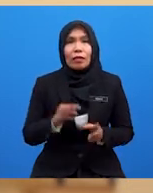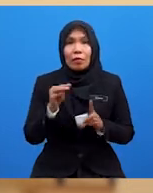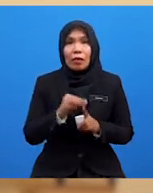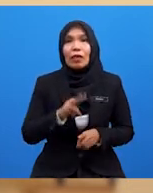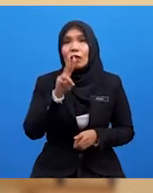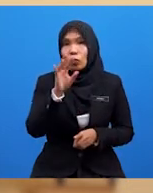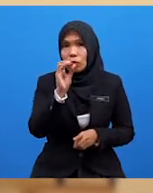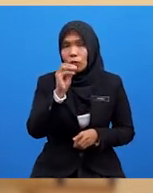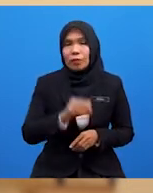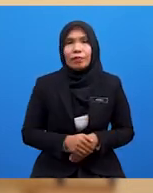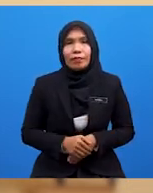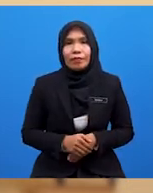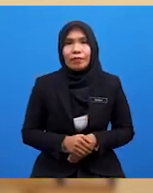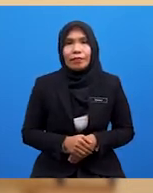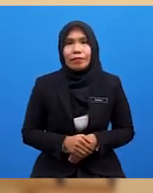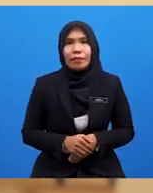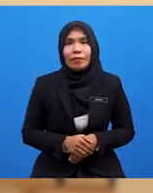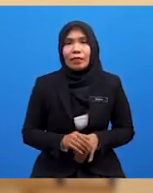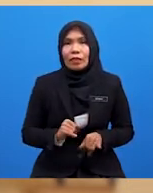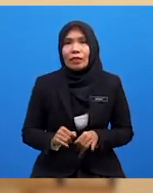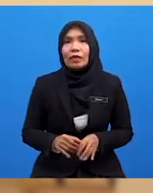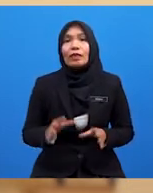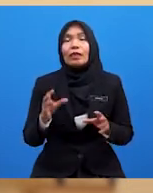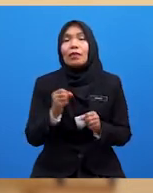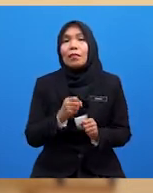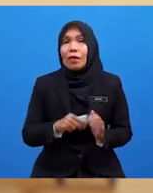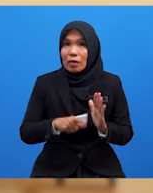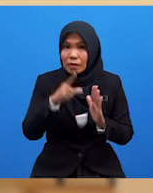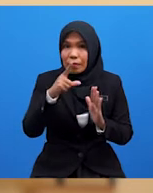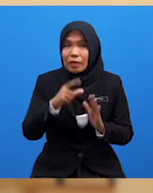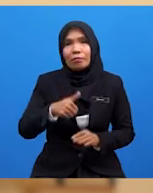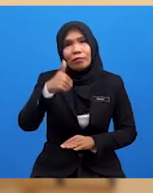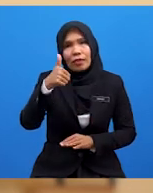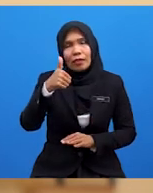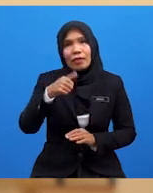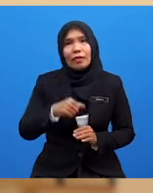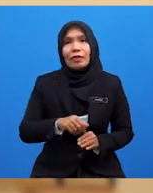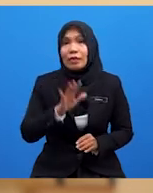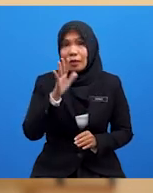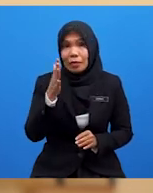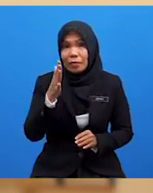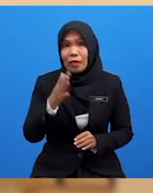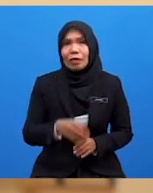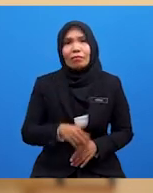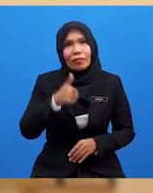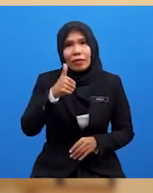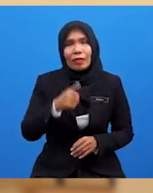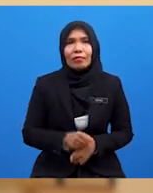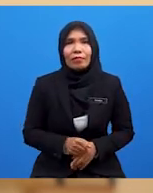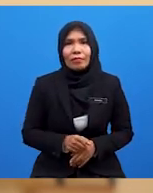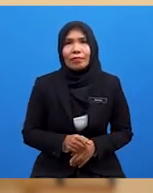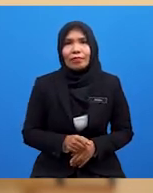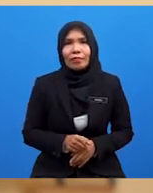ialah 20. Jika pelajar mendapat lebih 15 markah, tahniah. Yang lain diharap teruskan